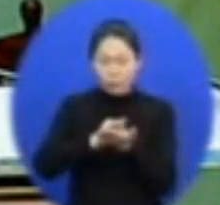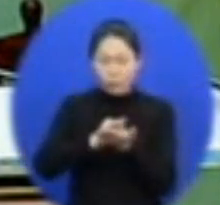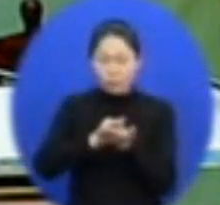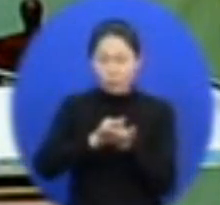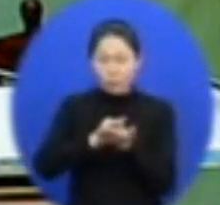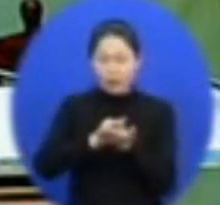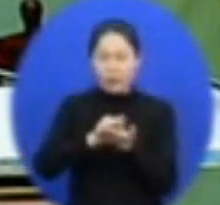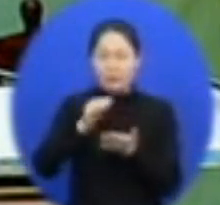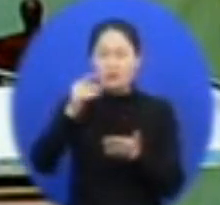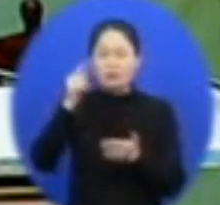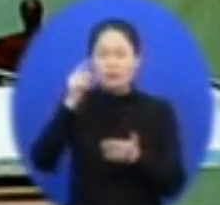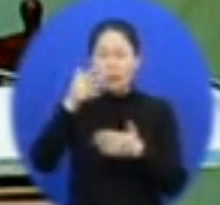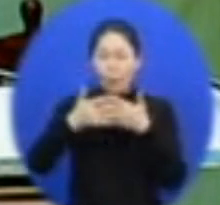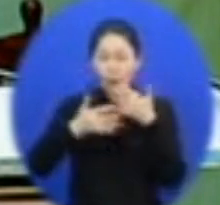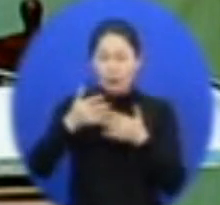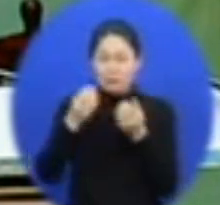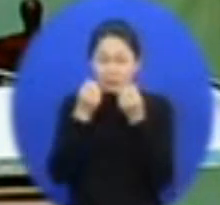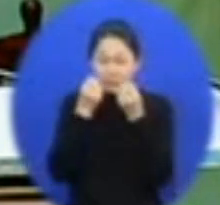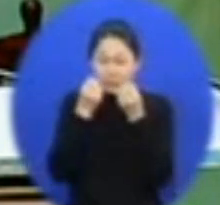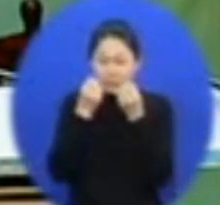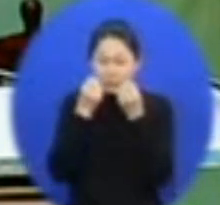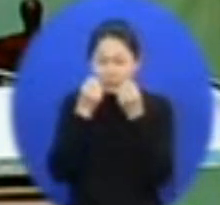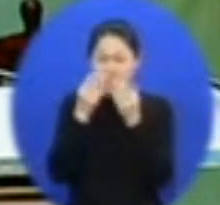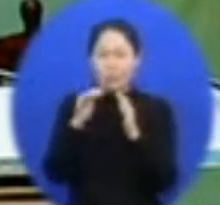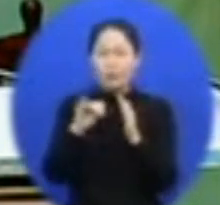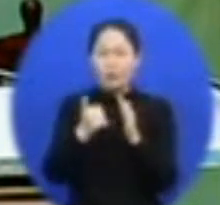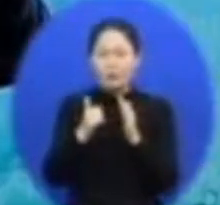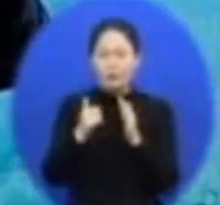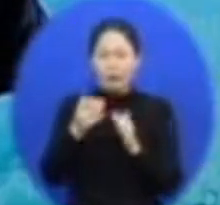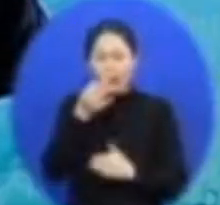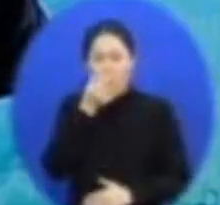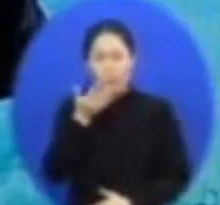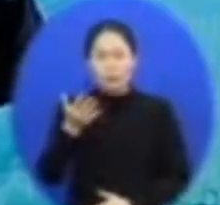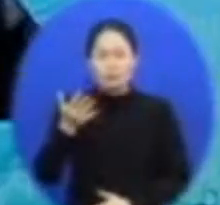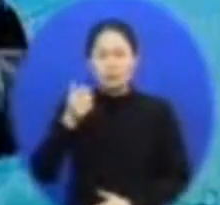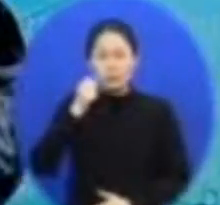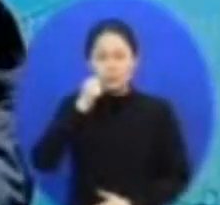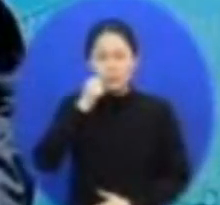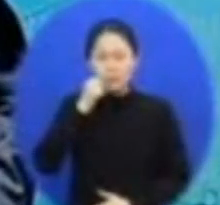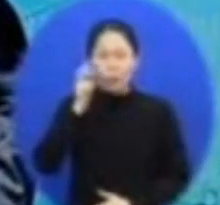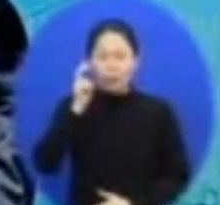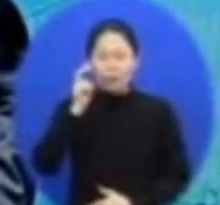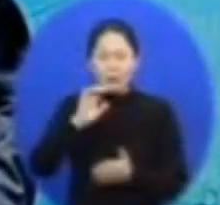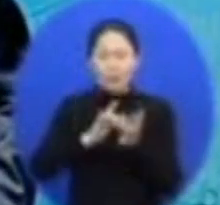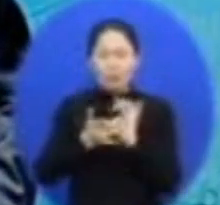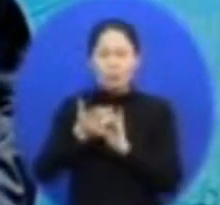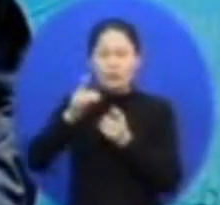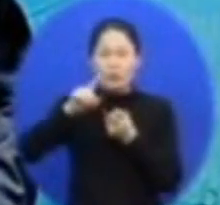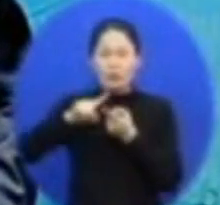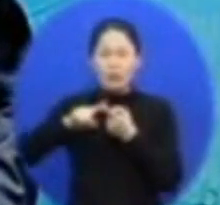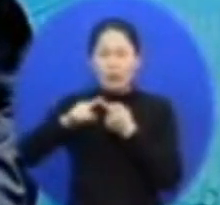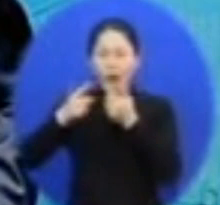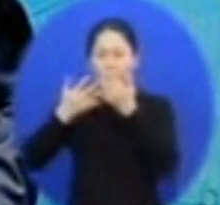없었다고 그랬어요 아 예수님에 대해서 막연한 어떠한 상의 혹시 깨어 질까봐